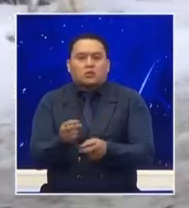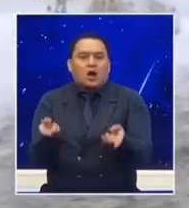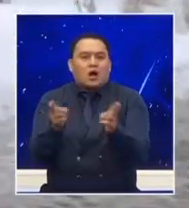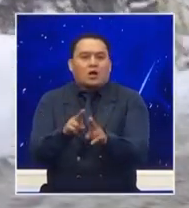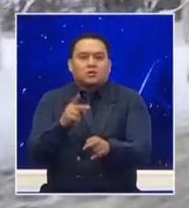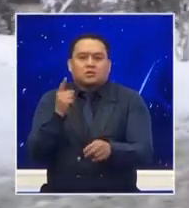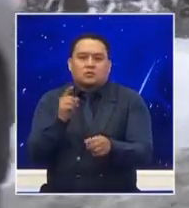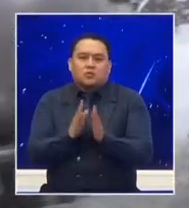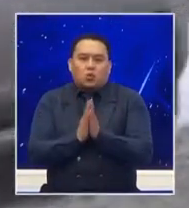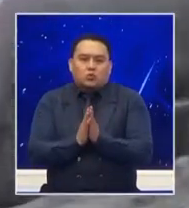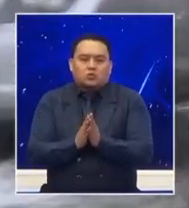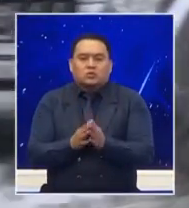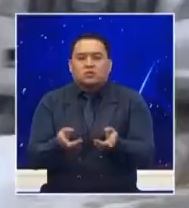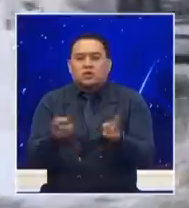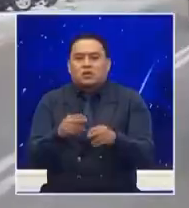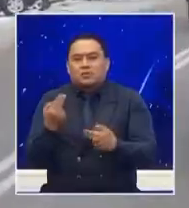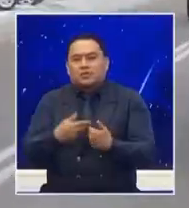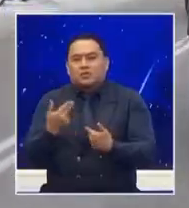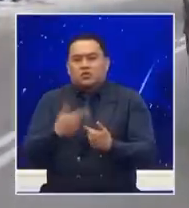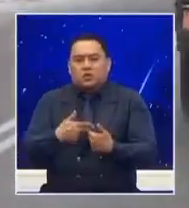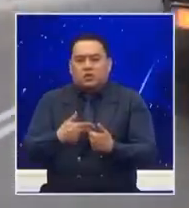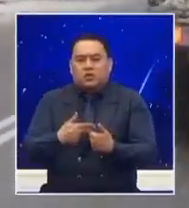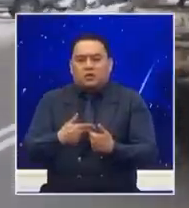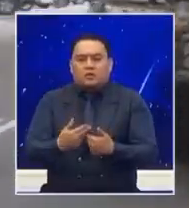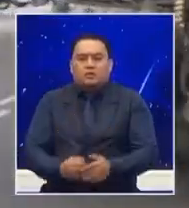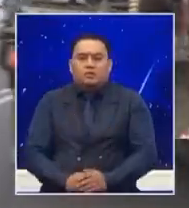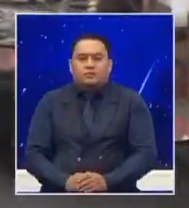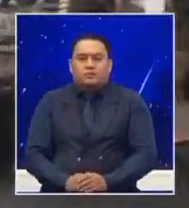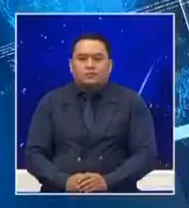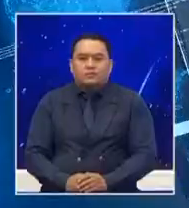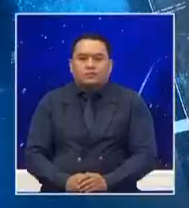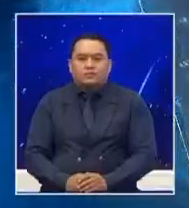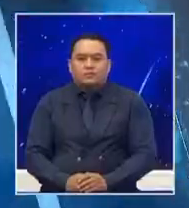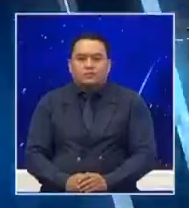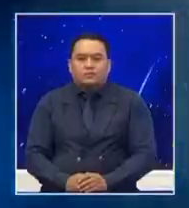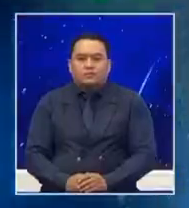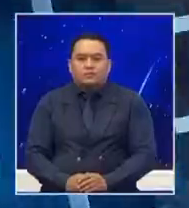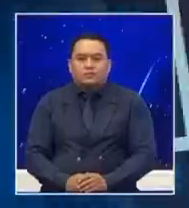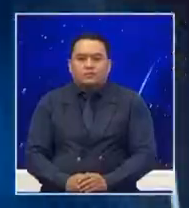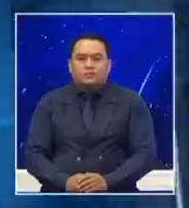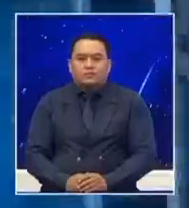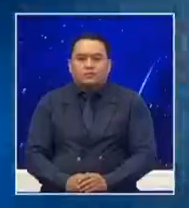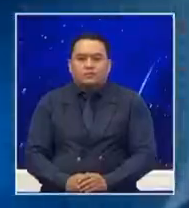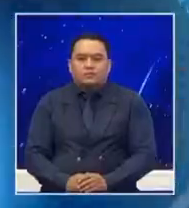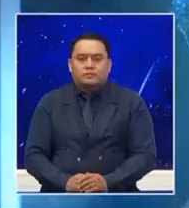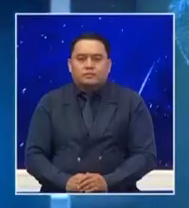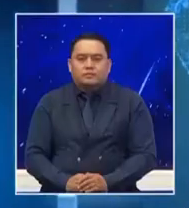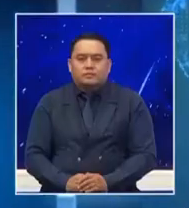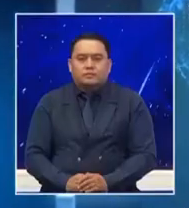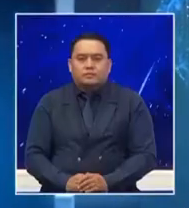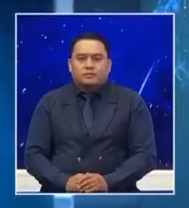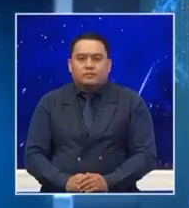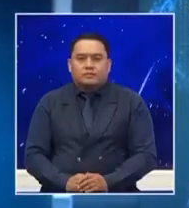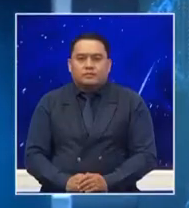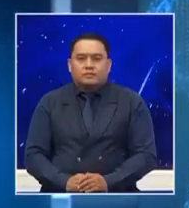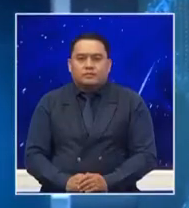кететіндер көп. Бұл арнайы техника жұмысына кедергі түсіністік танытса дейді. Алмат Хамит, Ержан Дүйсен, Жетісу арнасы,